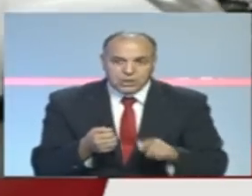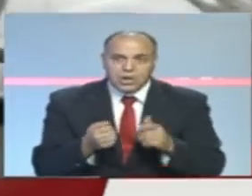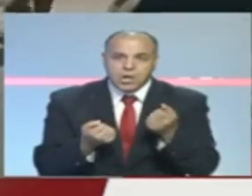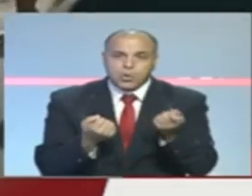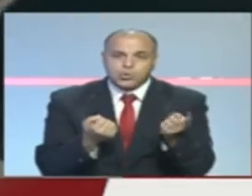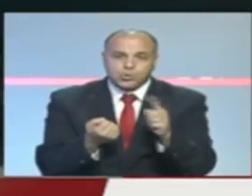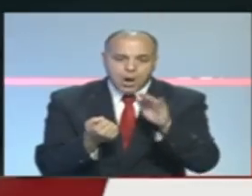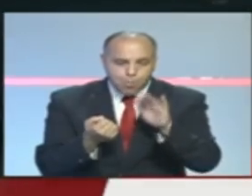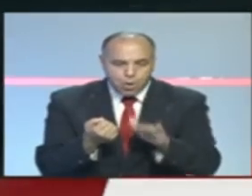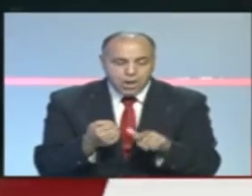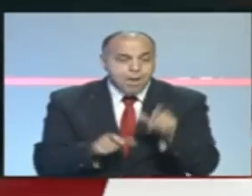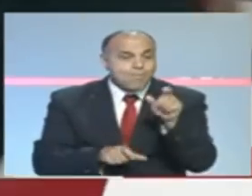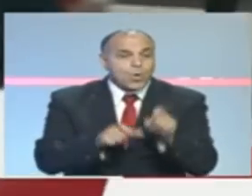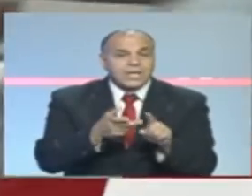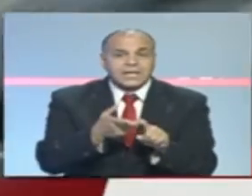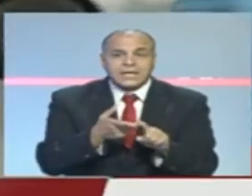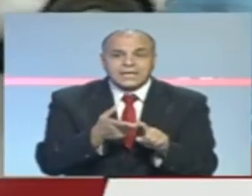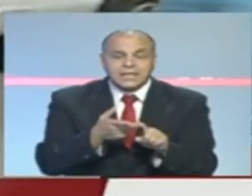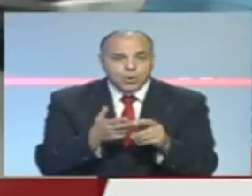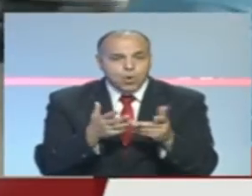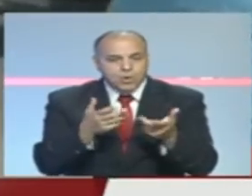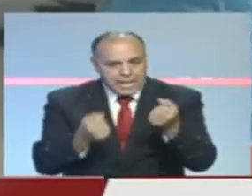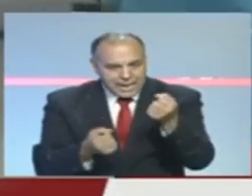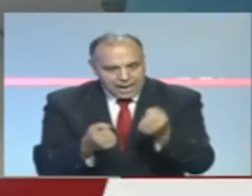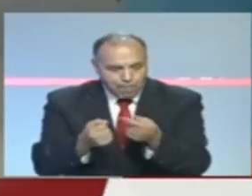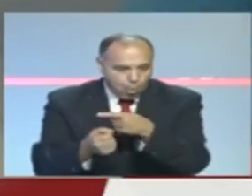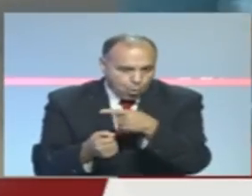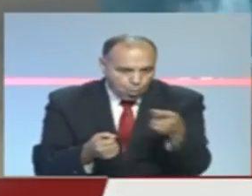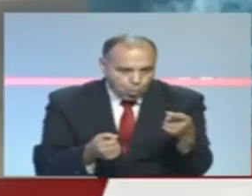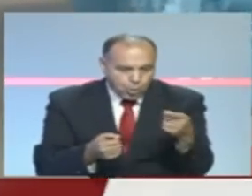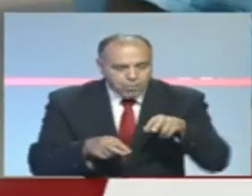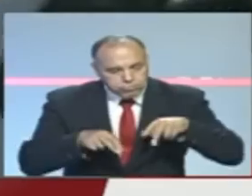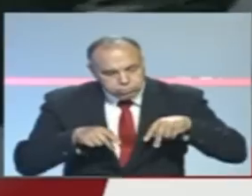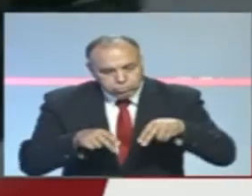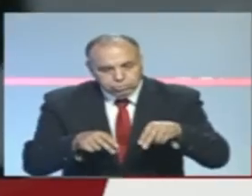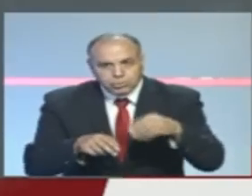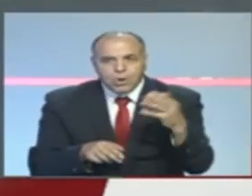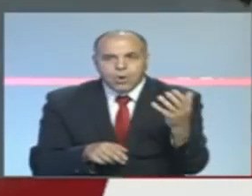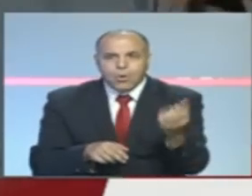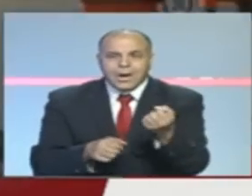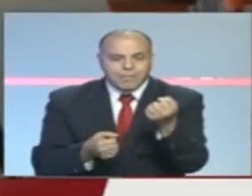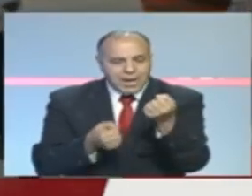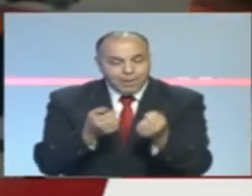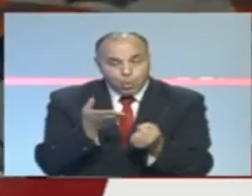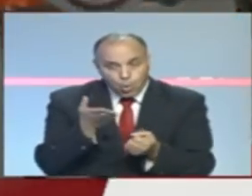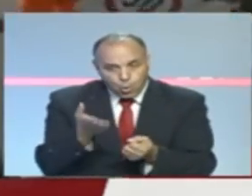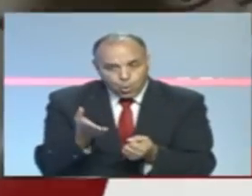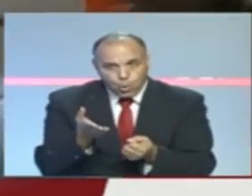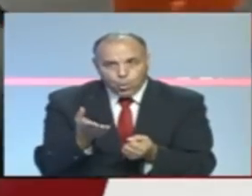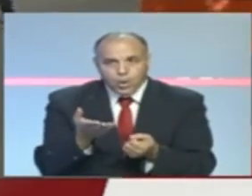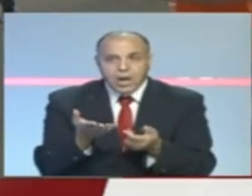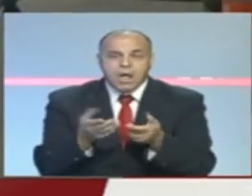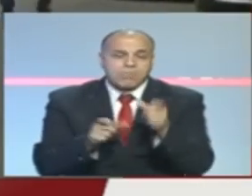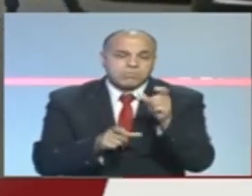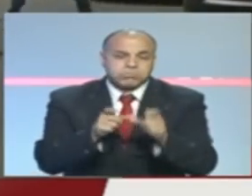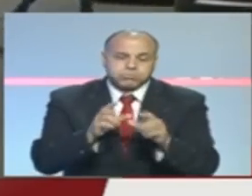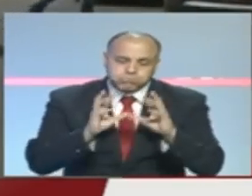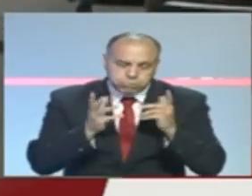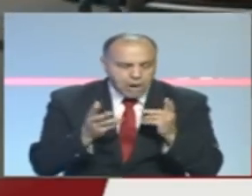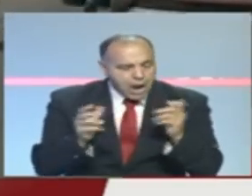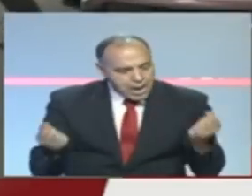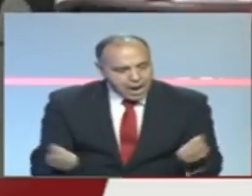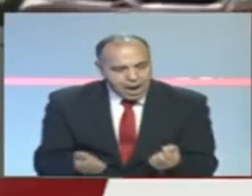بسرعه مواطنون من مستعمليه الطريق والمرسلين واصحاب السيارات تفاعلوا مع هذه الحمله